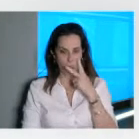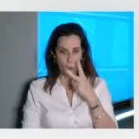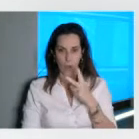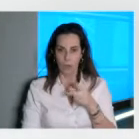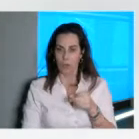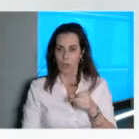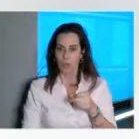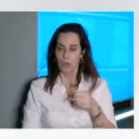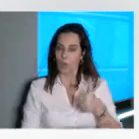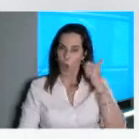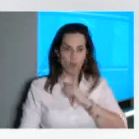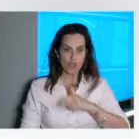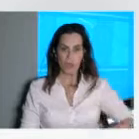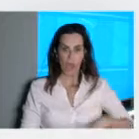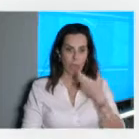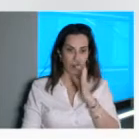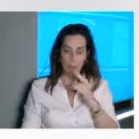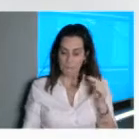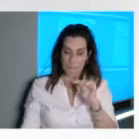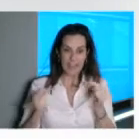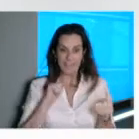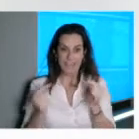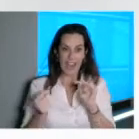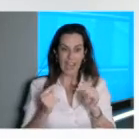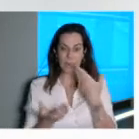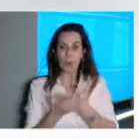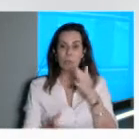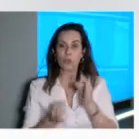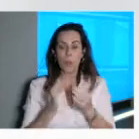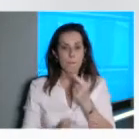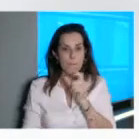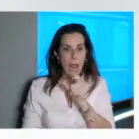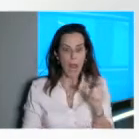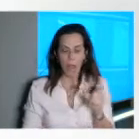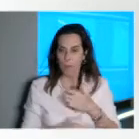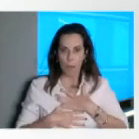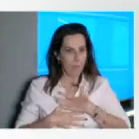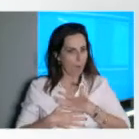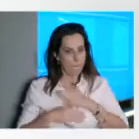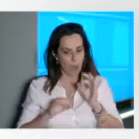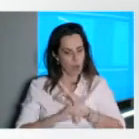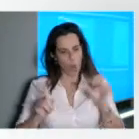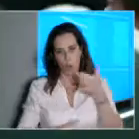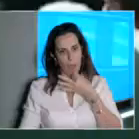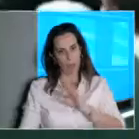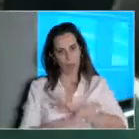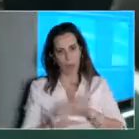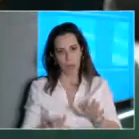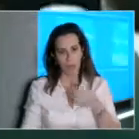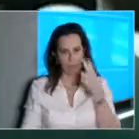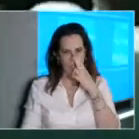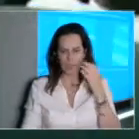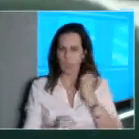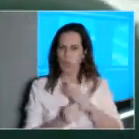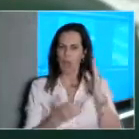יותר, שראש עיריית טבריה מתווכח עם היועץ המשפטי מילים ממש לא מכבדות אף אחד, ומנסה